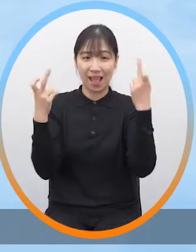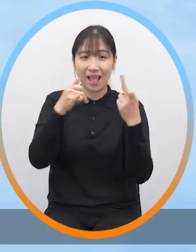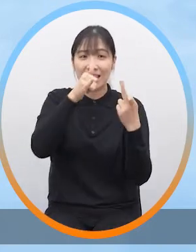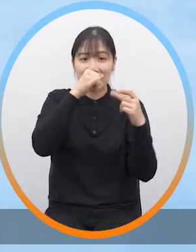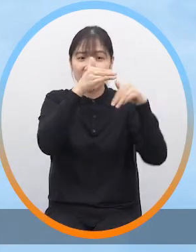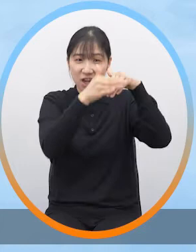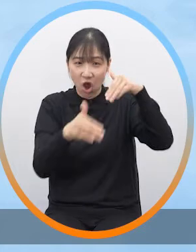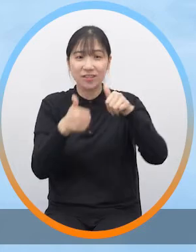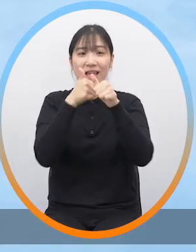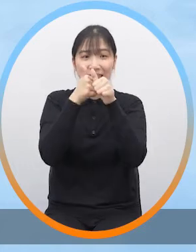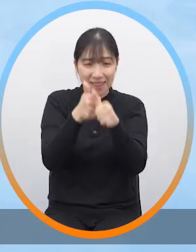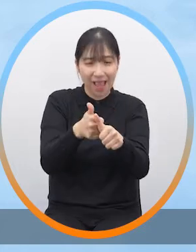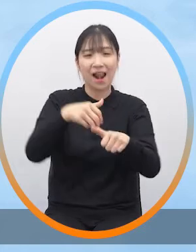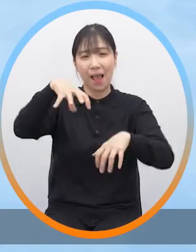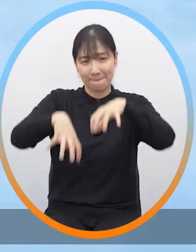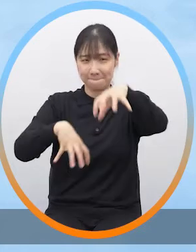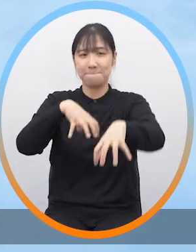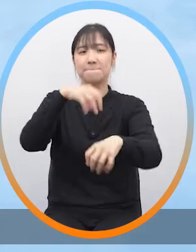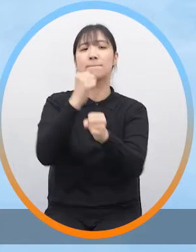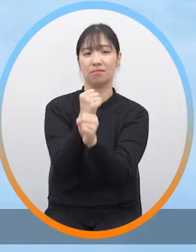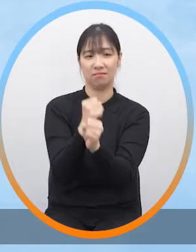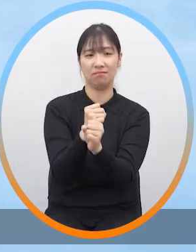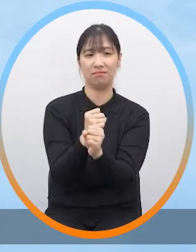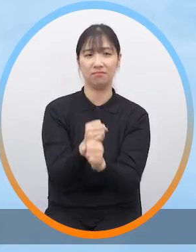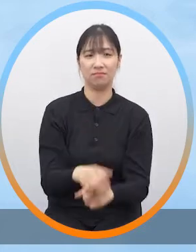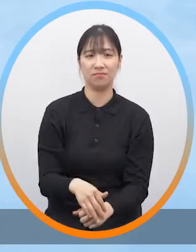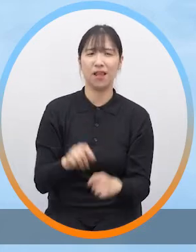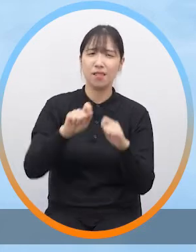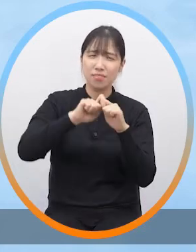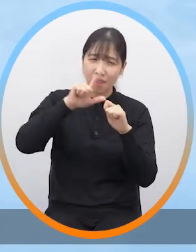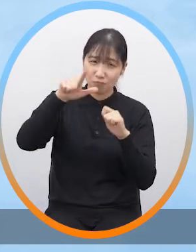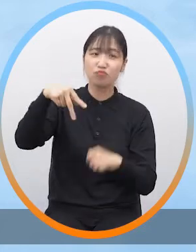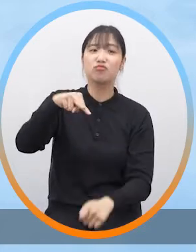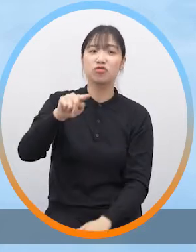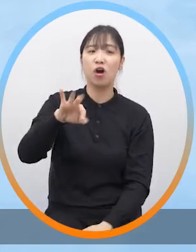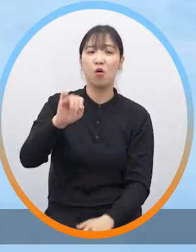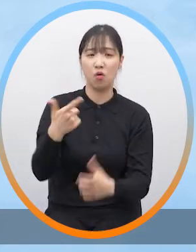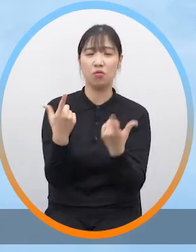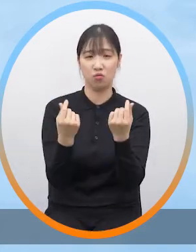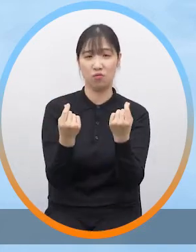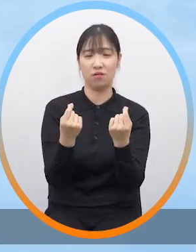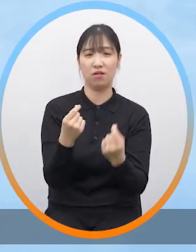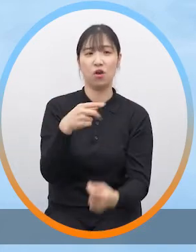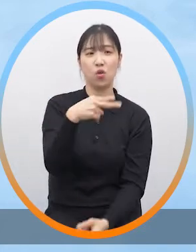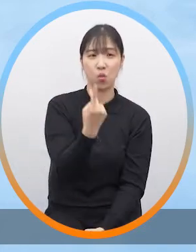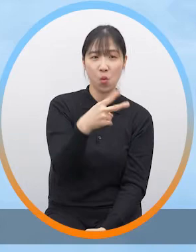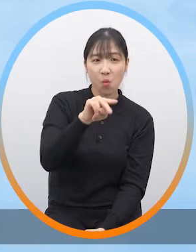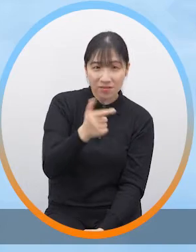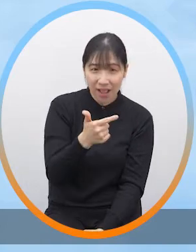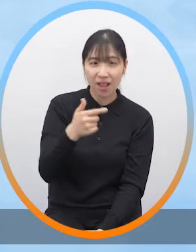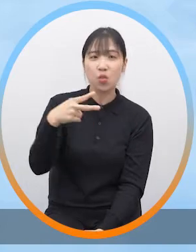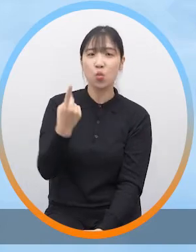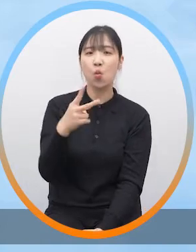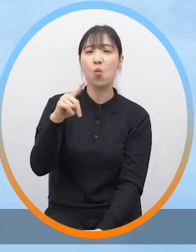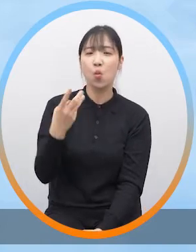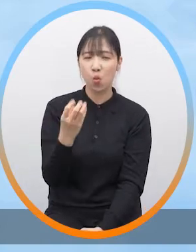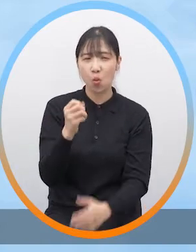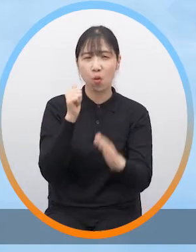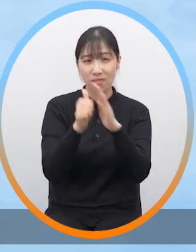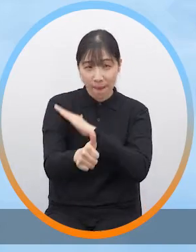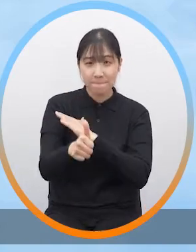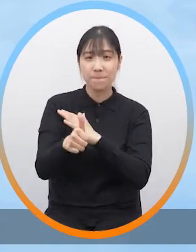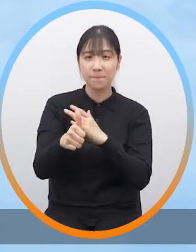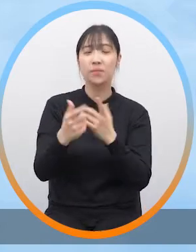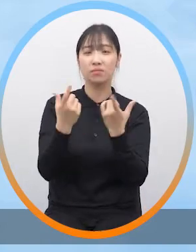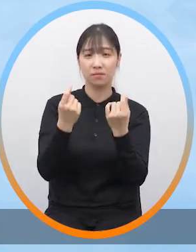경사지에 따라서 건물이 배치되는 거고요. 대부분의 서원들이 그렇게 됩니다. 도산서원이나 도동서원을 비롯한 대표적인 서원이